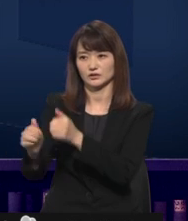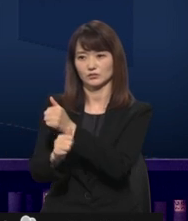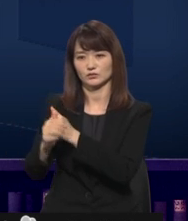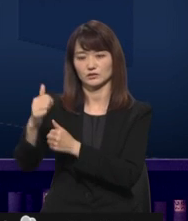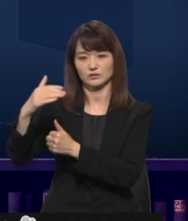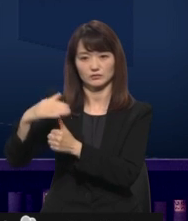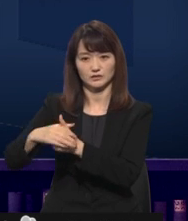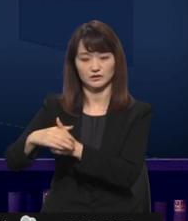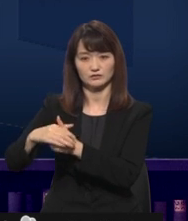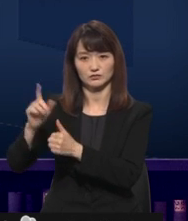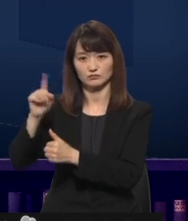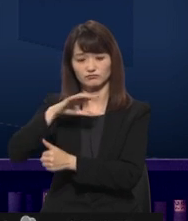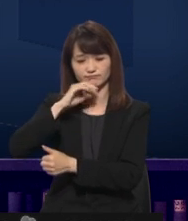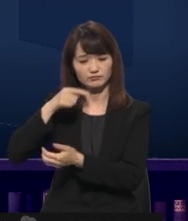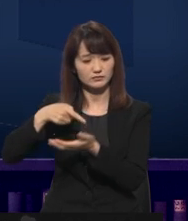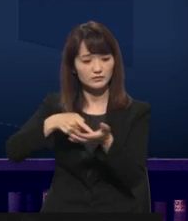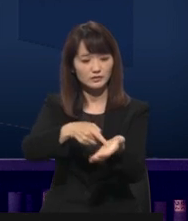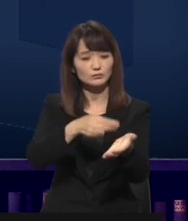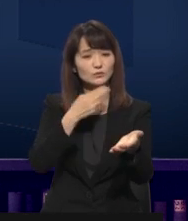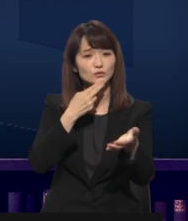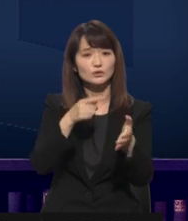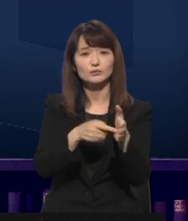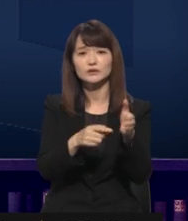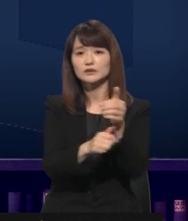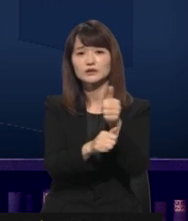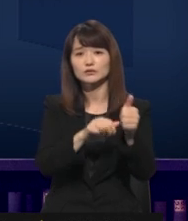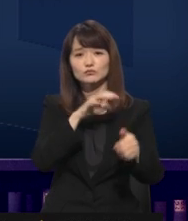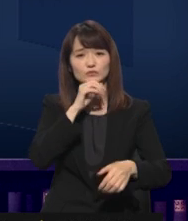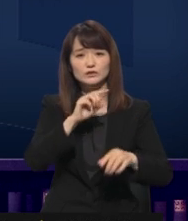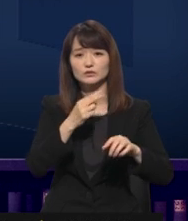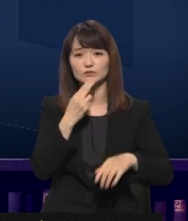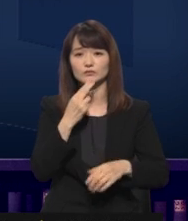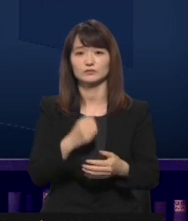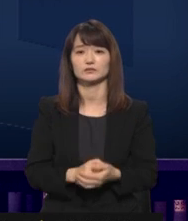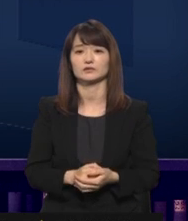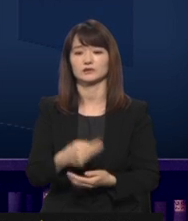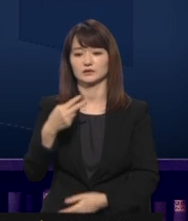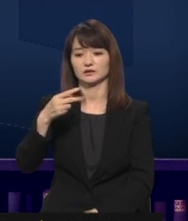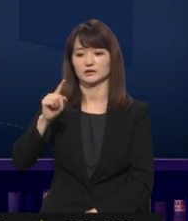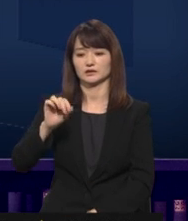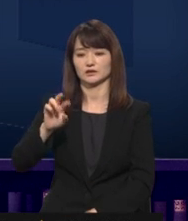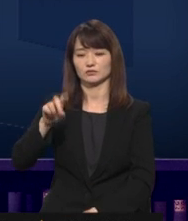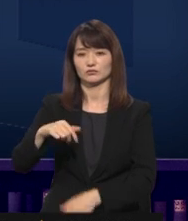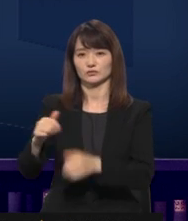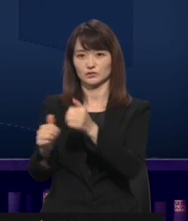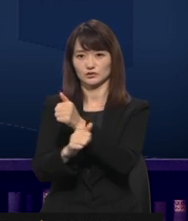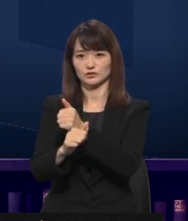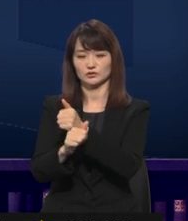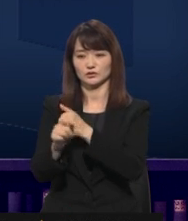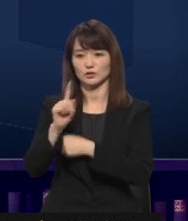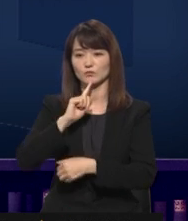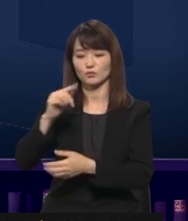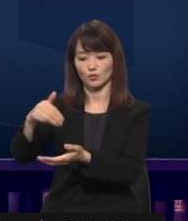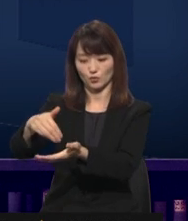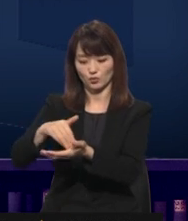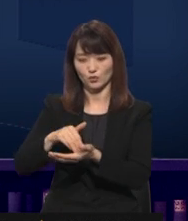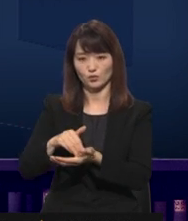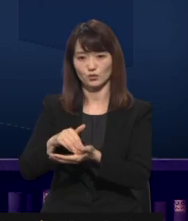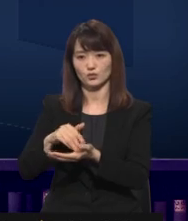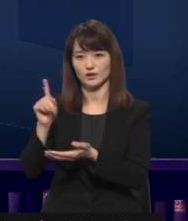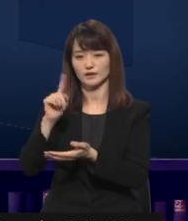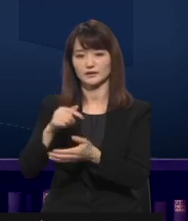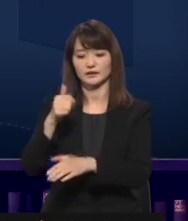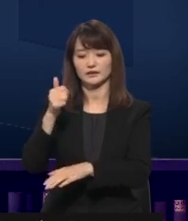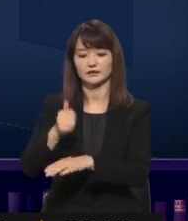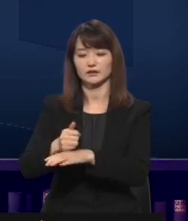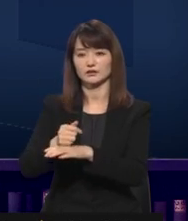없었고 비베 위해서도 없었고 당연히 박무 위원회에서는 이것에 대한 제 보고 논의 과정에 대한 보고 라기보단 결과만 보급